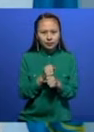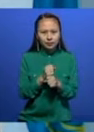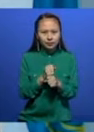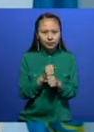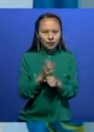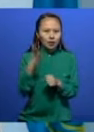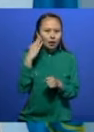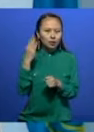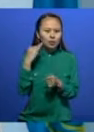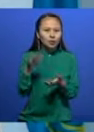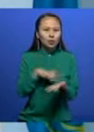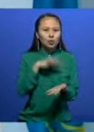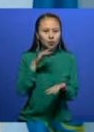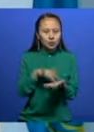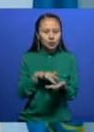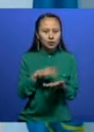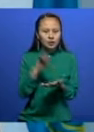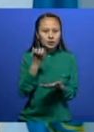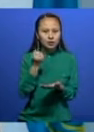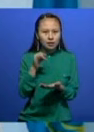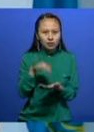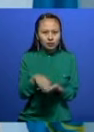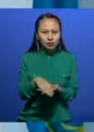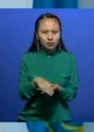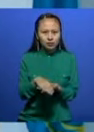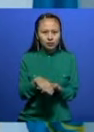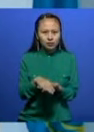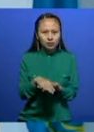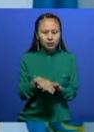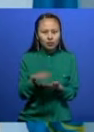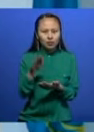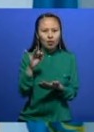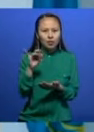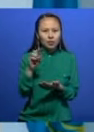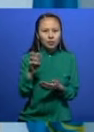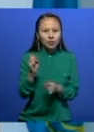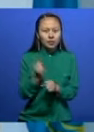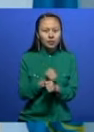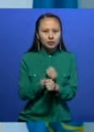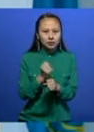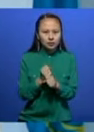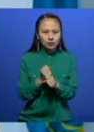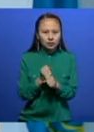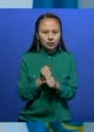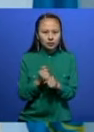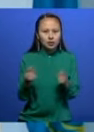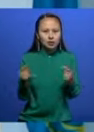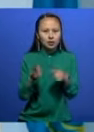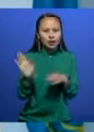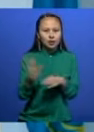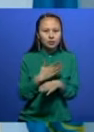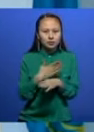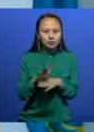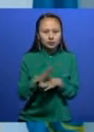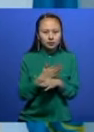Алматы қаласының әкімінің сайтында форма орналастырған жеке басын